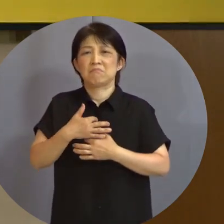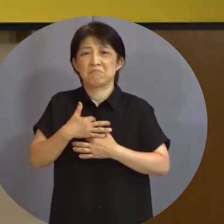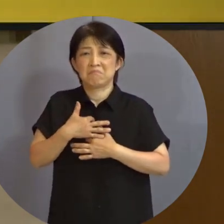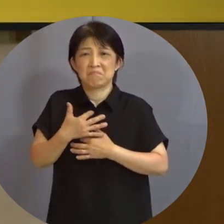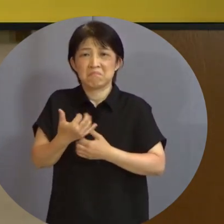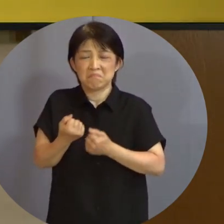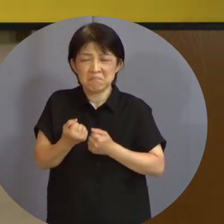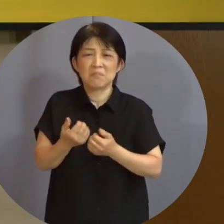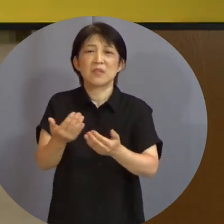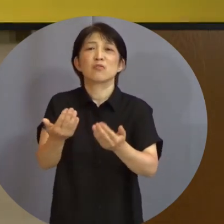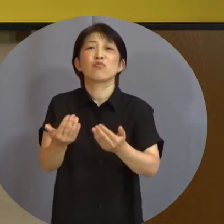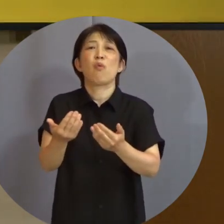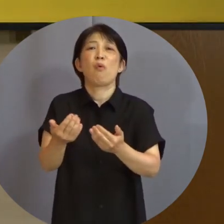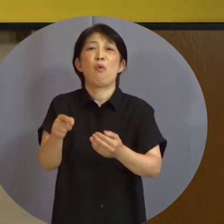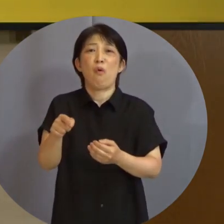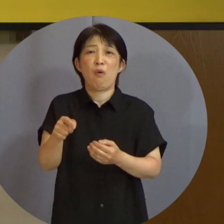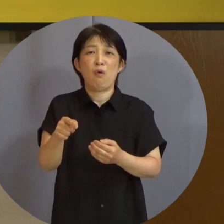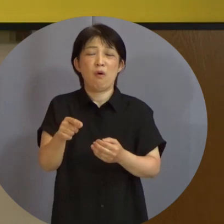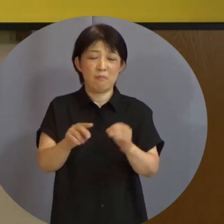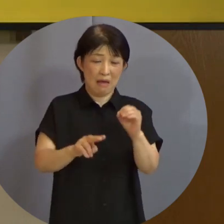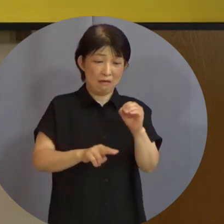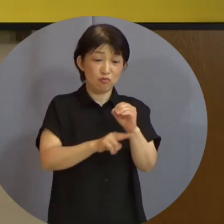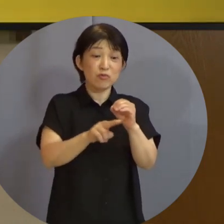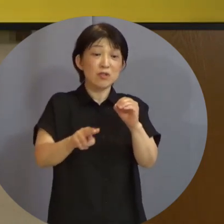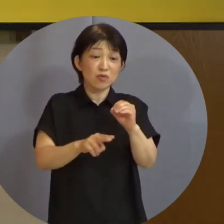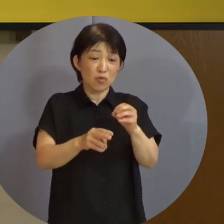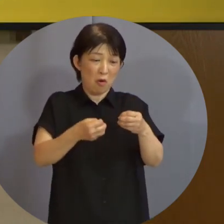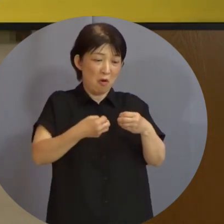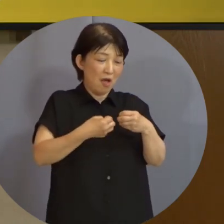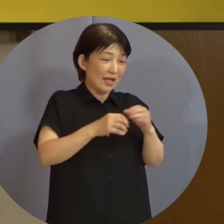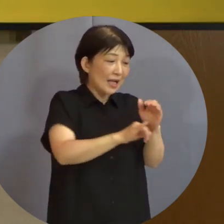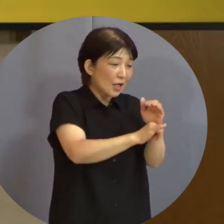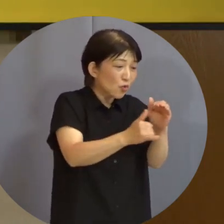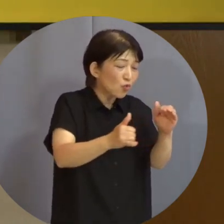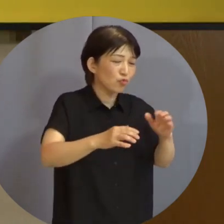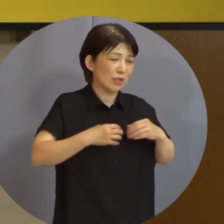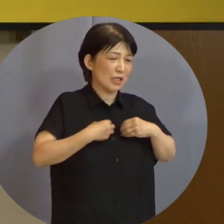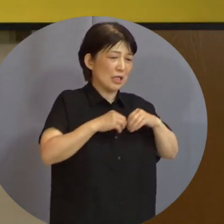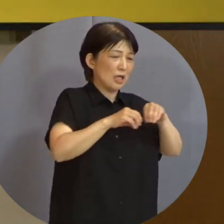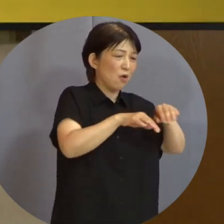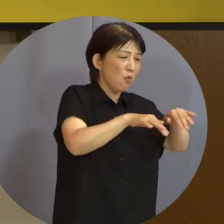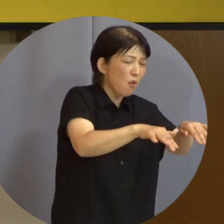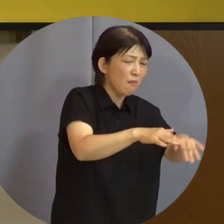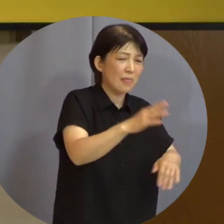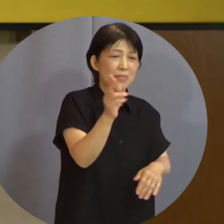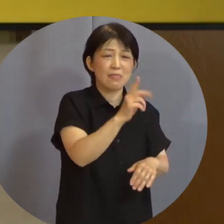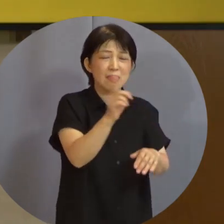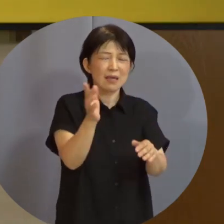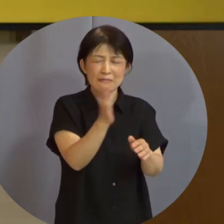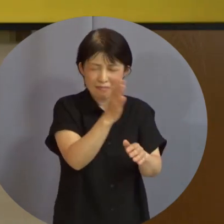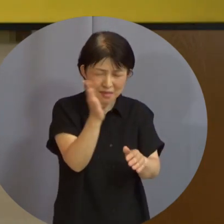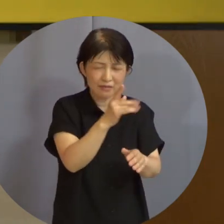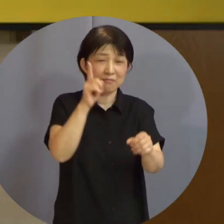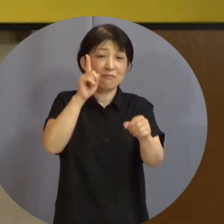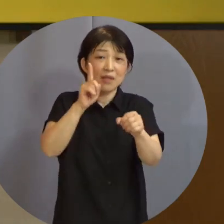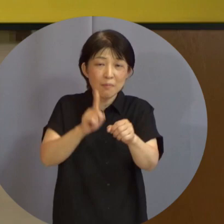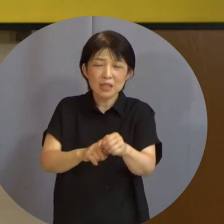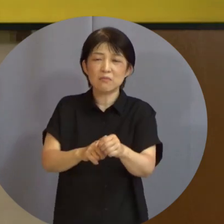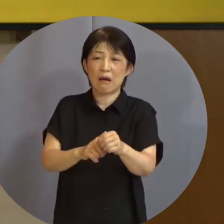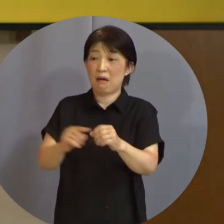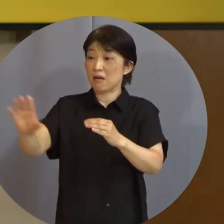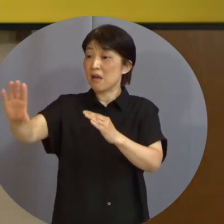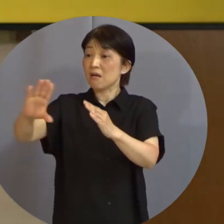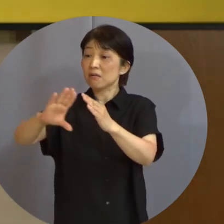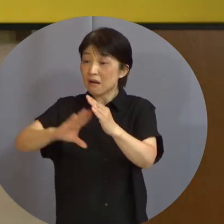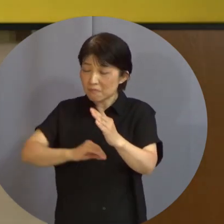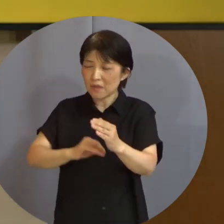。またウイルスを家庭内に広げない、帰ったらすぐに手を洗う、家庭内でもできるだ